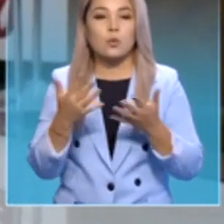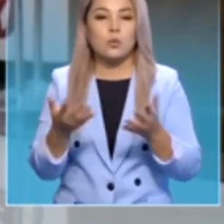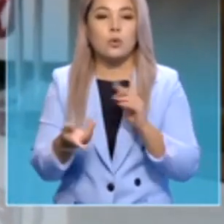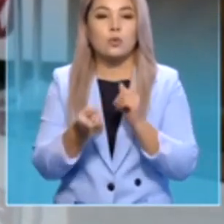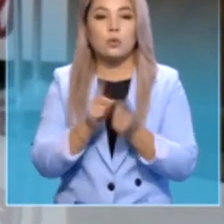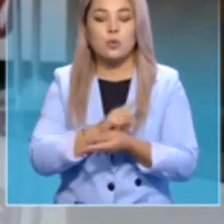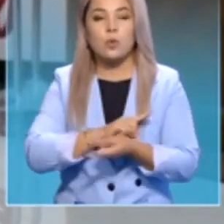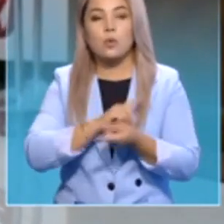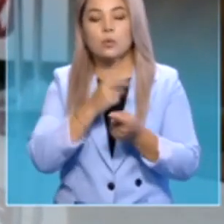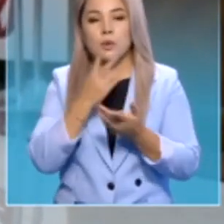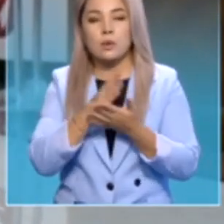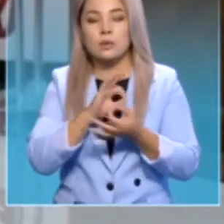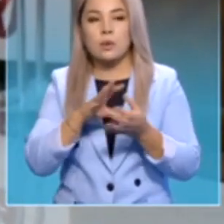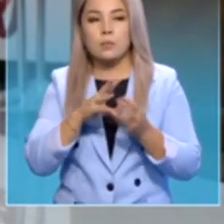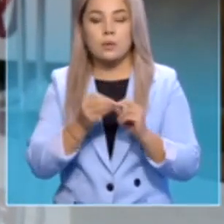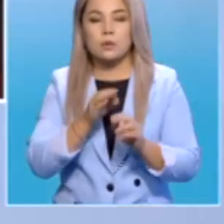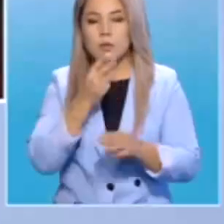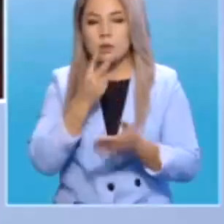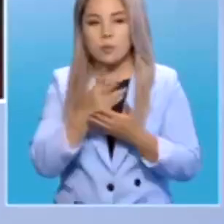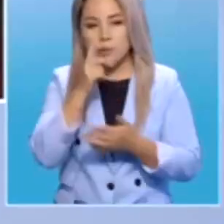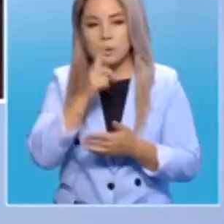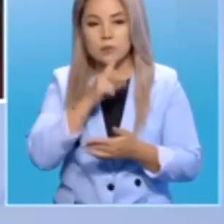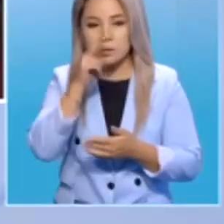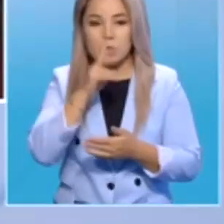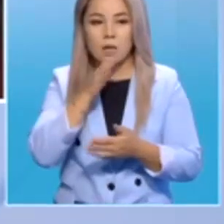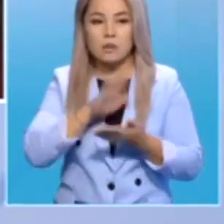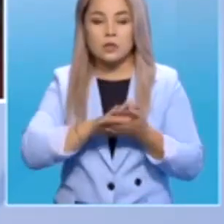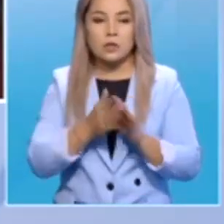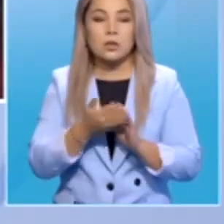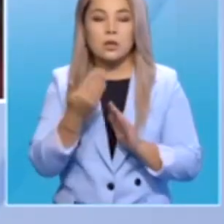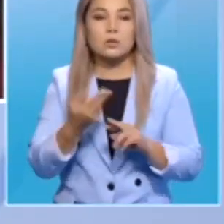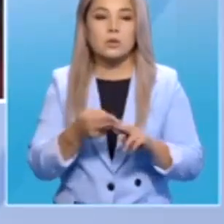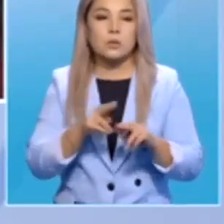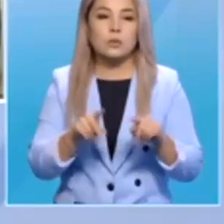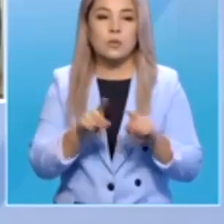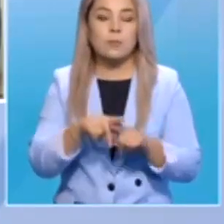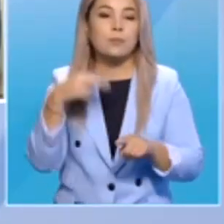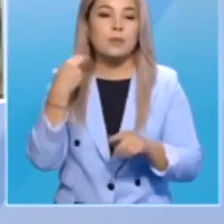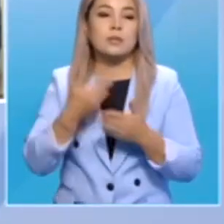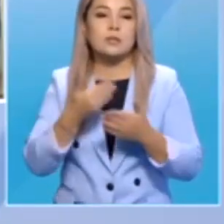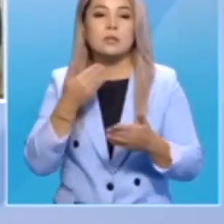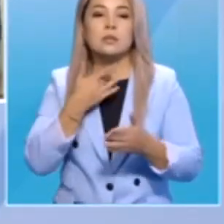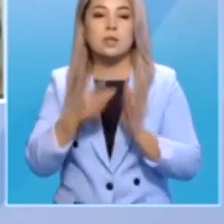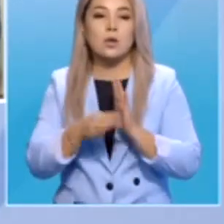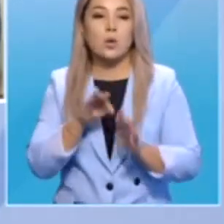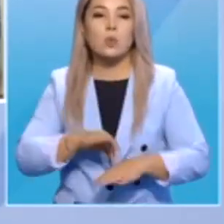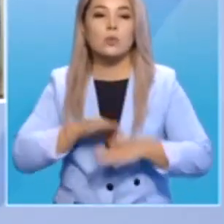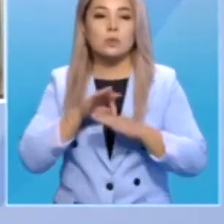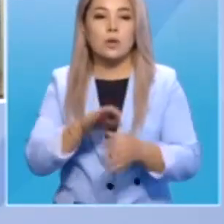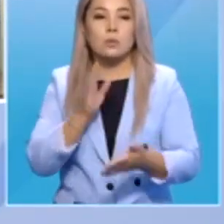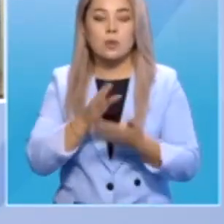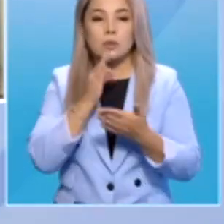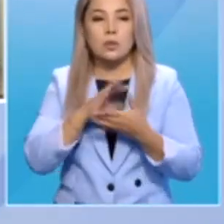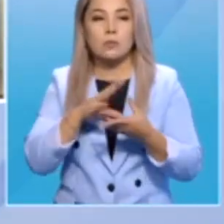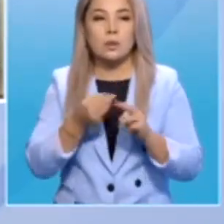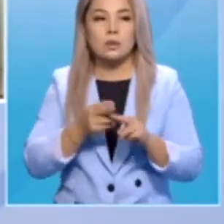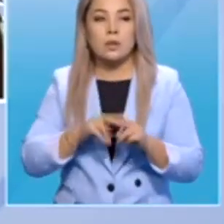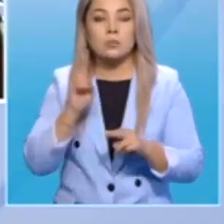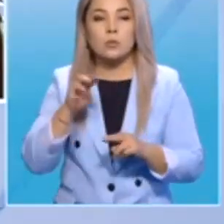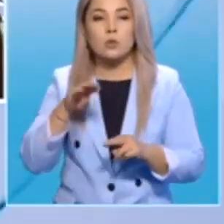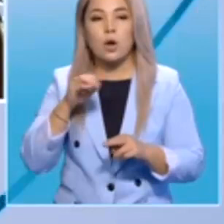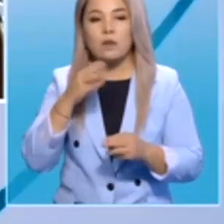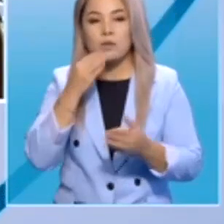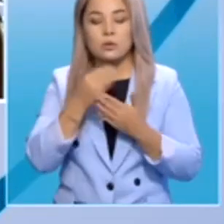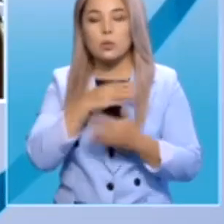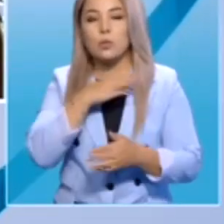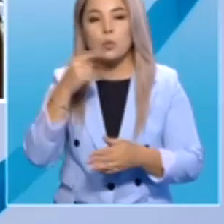Алдымен саяси жаңалық. Алдағы бір-екі айдың ішінде елде президенттің кезектен тыс сайлауы өтеді. Бұл мәселе бойынша Қасым-Жомарт Тоқаев